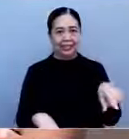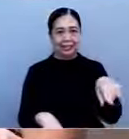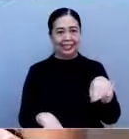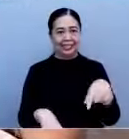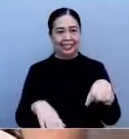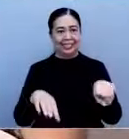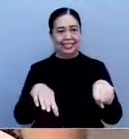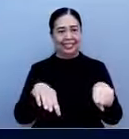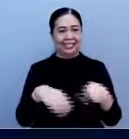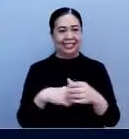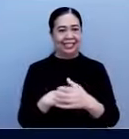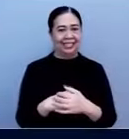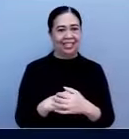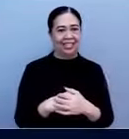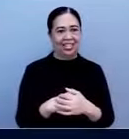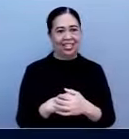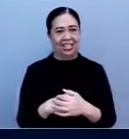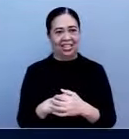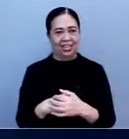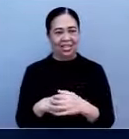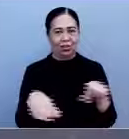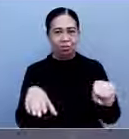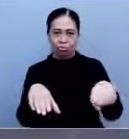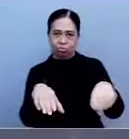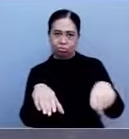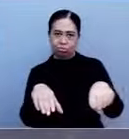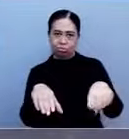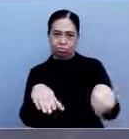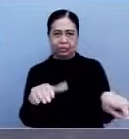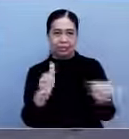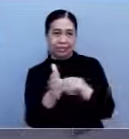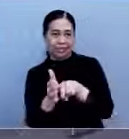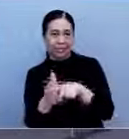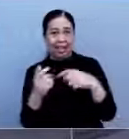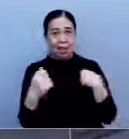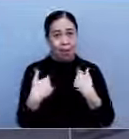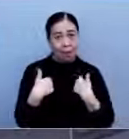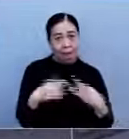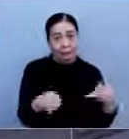inakmin. Oo, sa kanya. Inakmin, isa sa kanya. So, sasakay kami sa kanya.